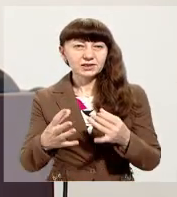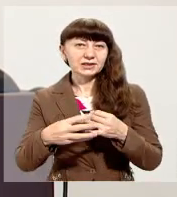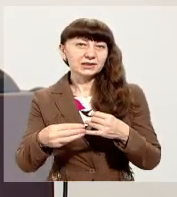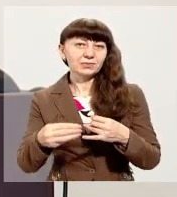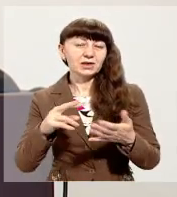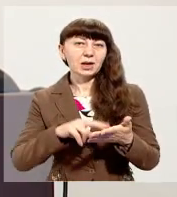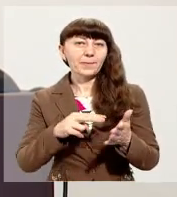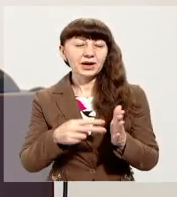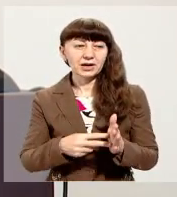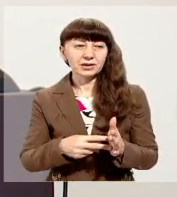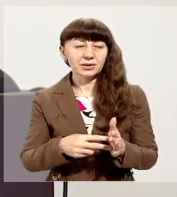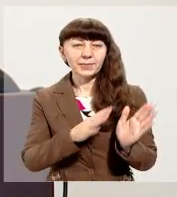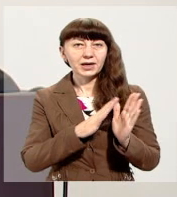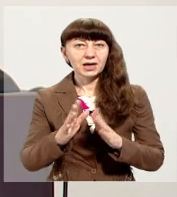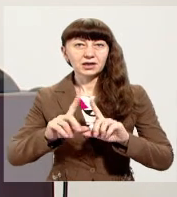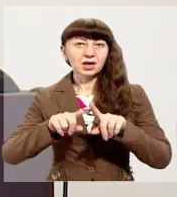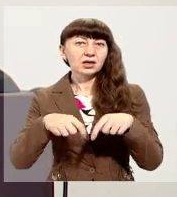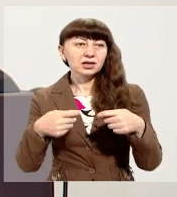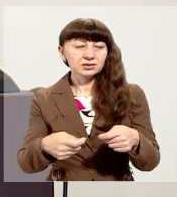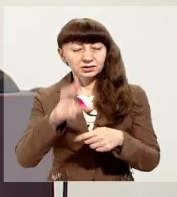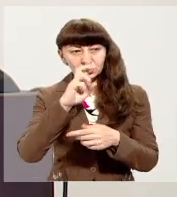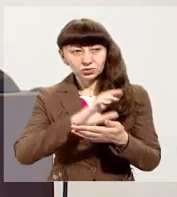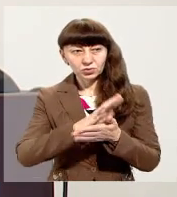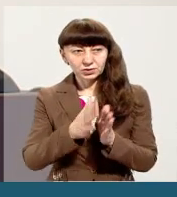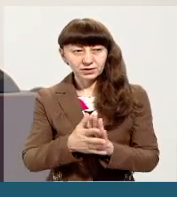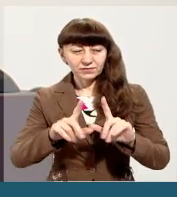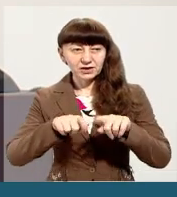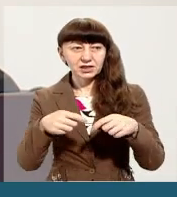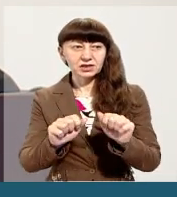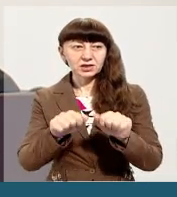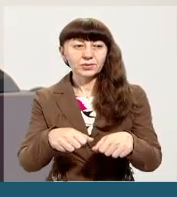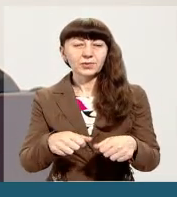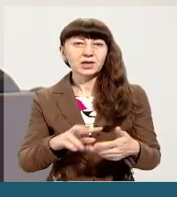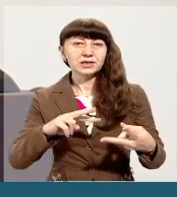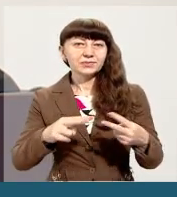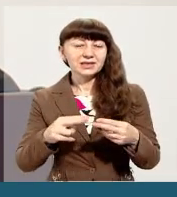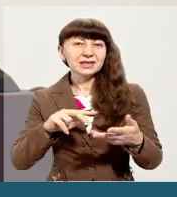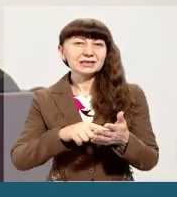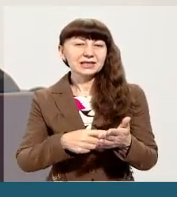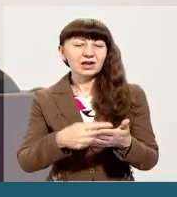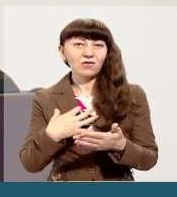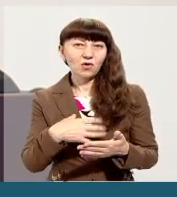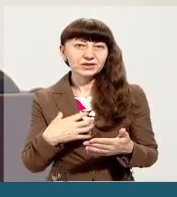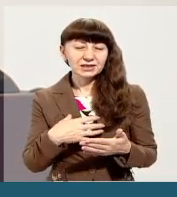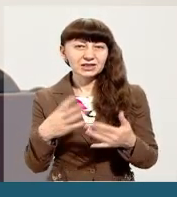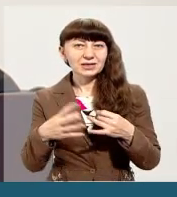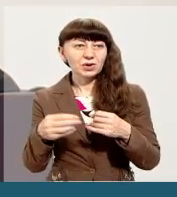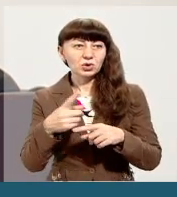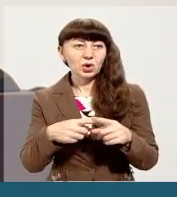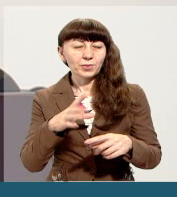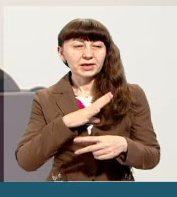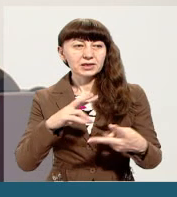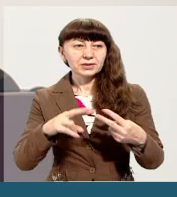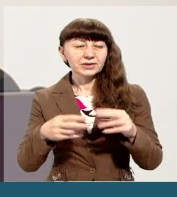землеустроительных проектов. Механизм оказания государственные услуги выдачи разрешения на изменение целевого назначения земельных участков также был